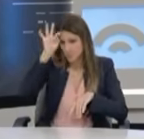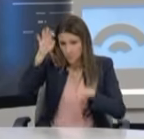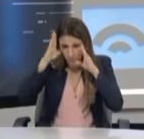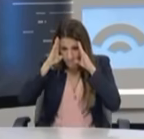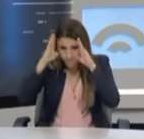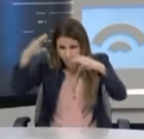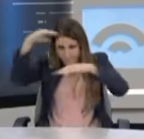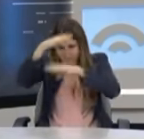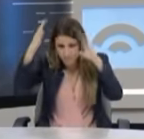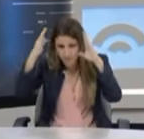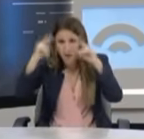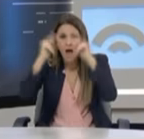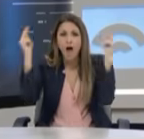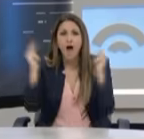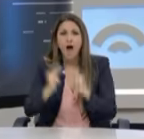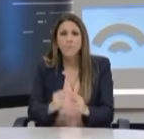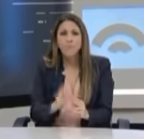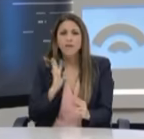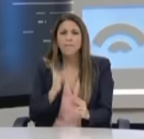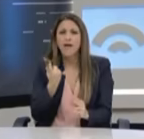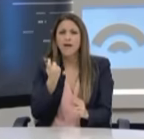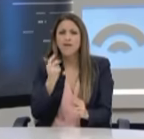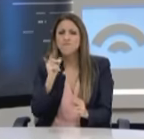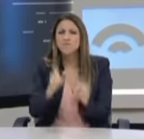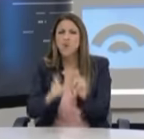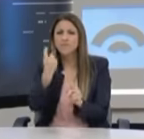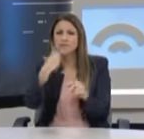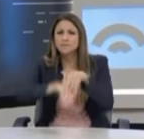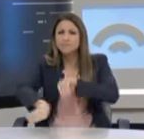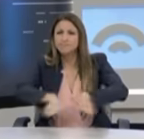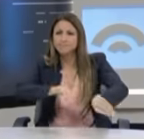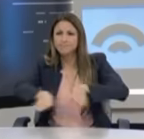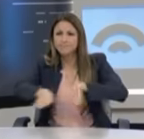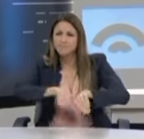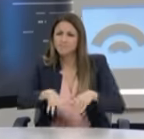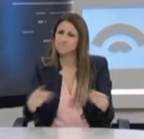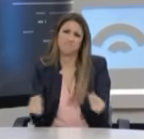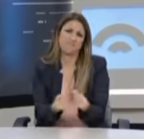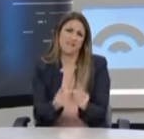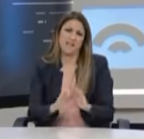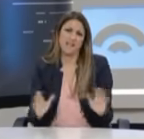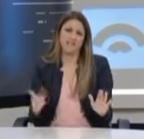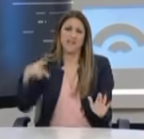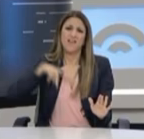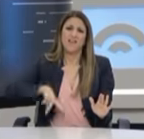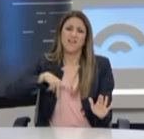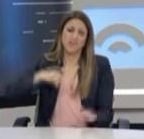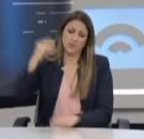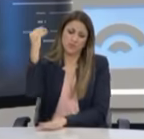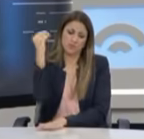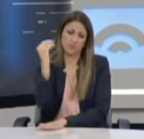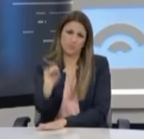του, εξαγοράζει ακόμα και συνειδήσεις βουλευτών. Κατώτερη των περιστάσεων, η κυβέρνησή